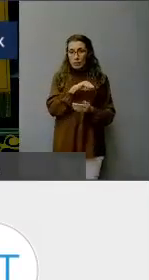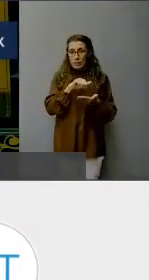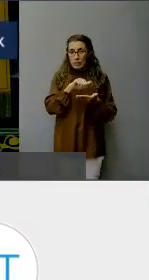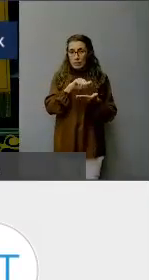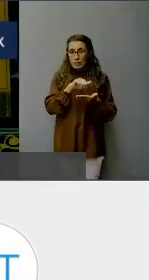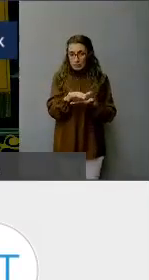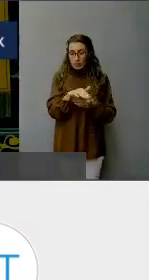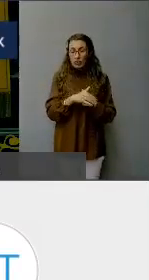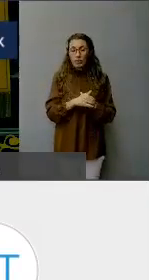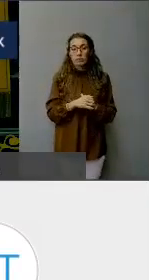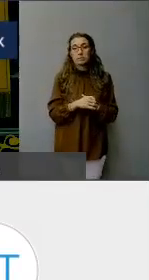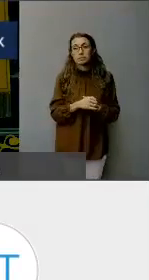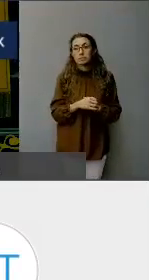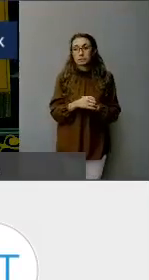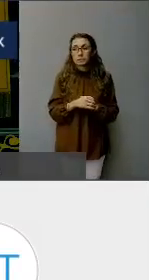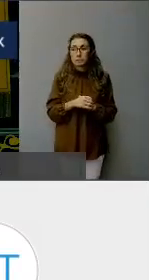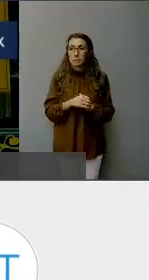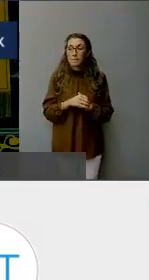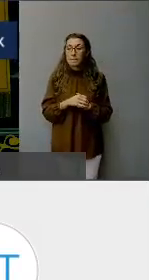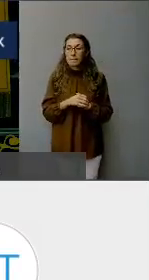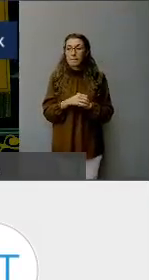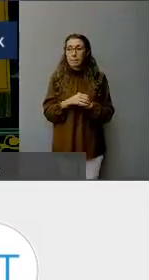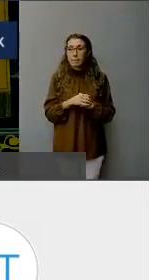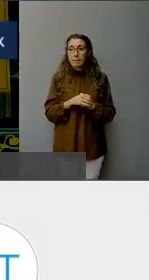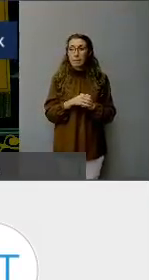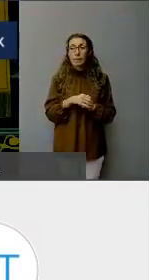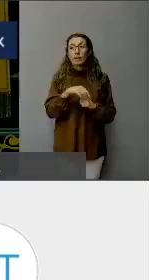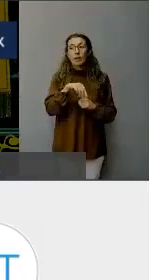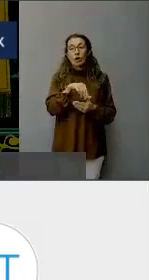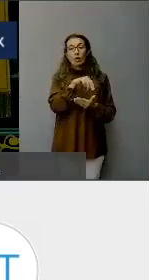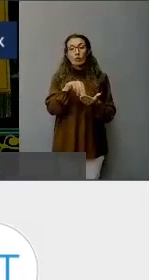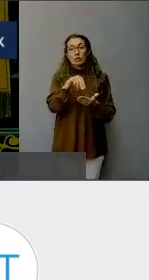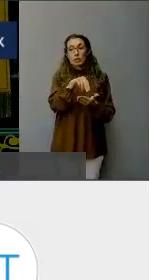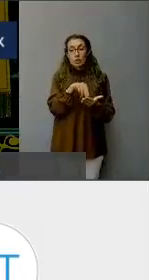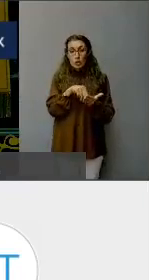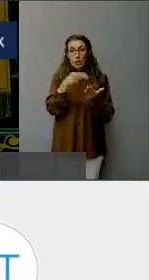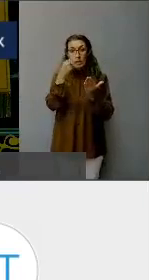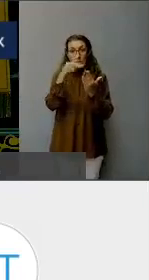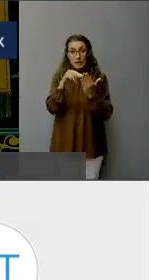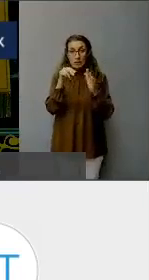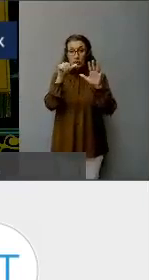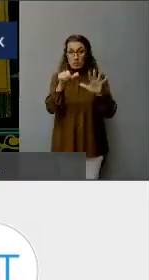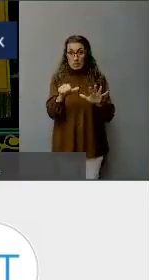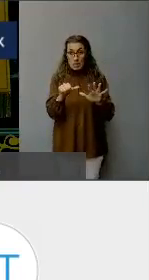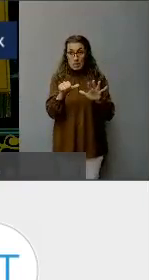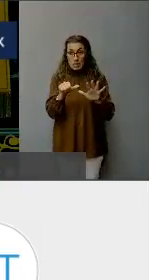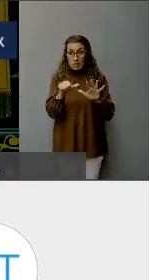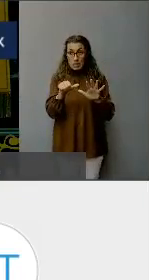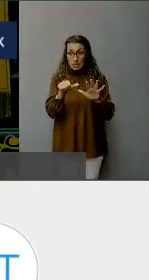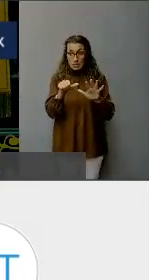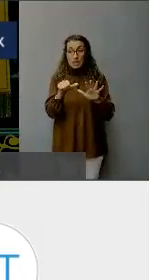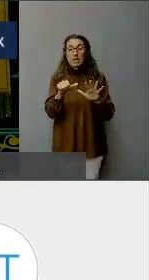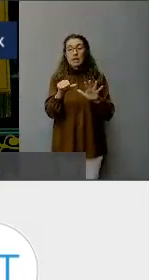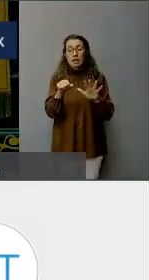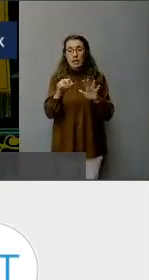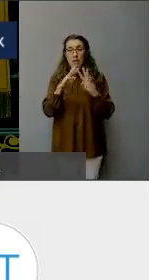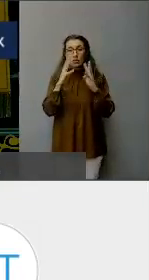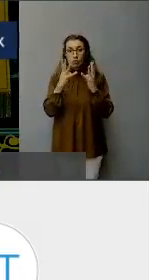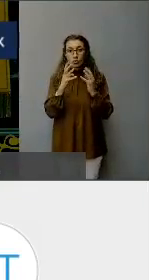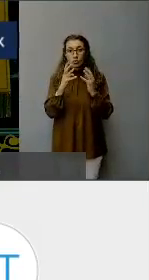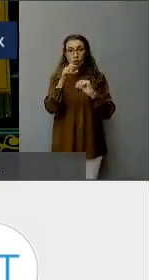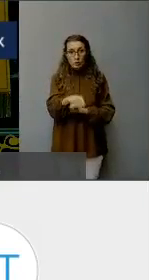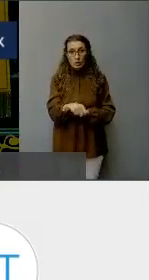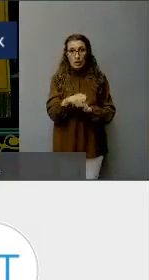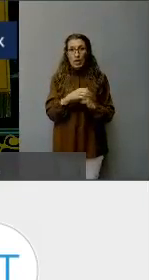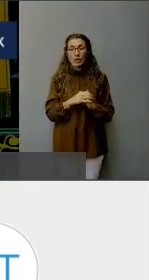respinge il numero 5 pongo in votazione ora il numero 6 parere della giunta è contrario